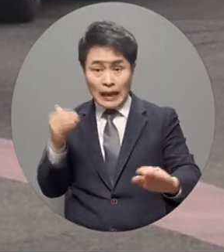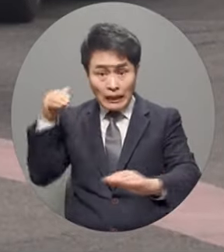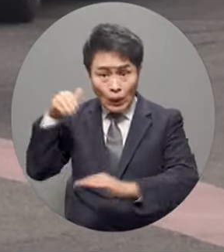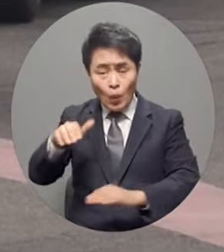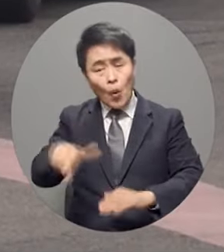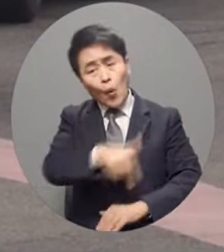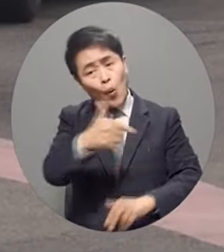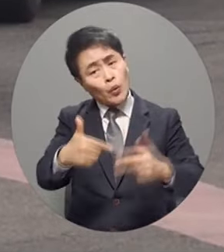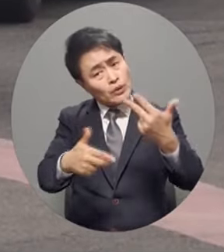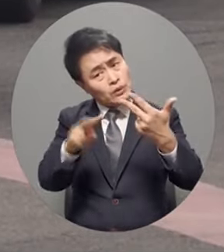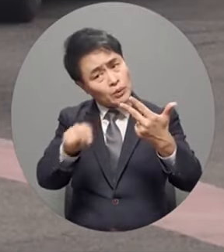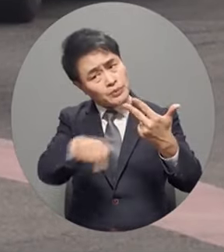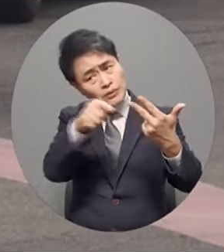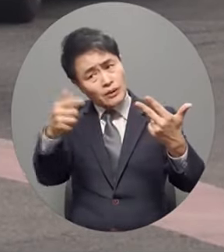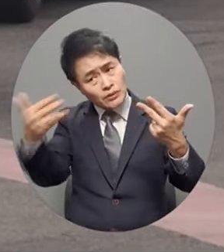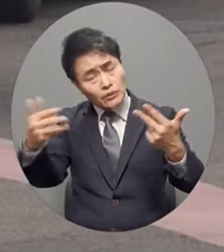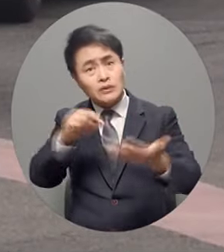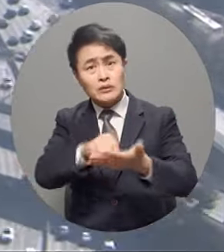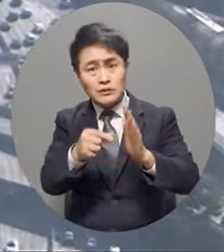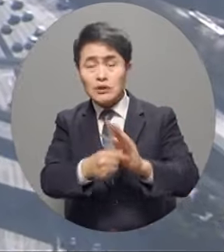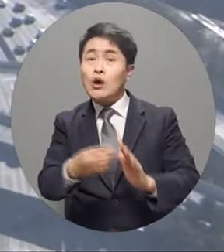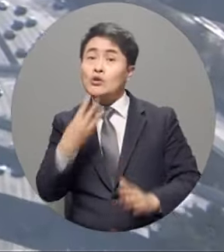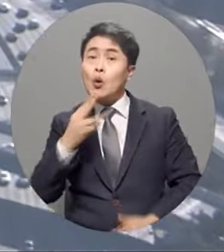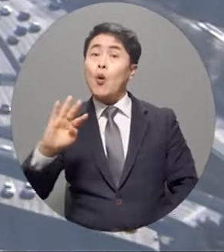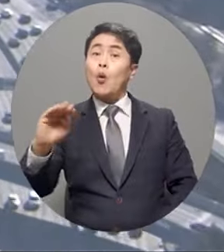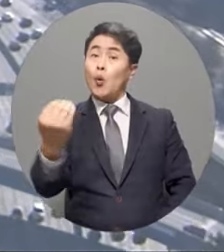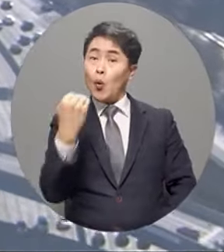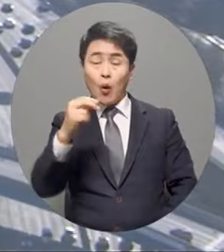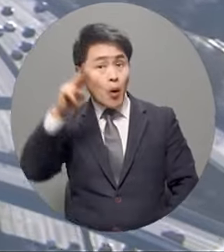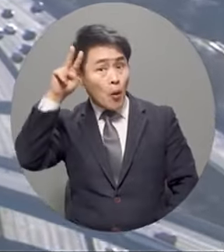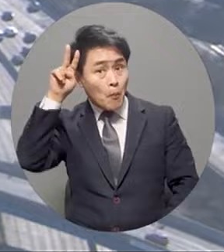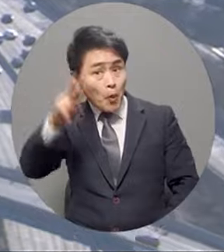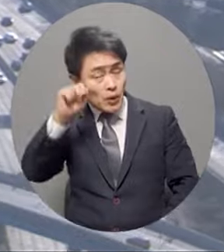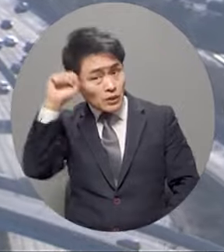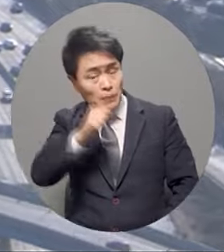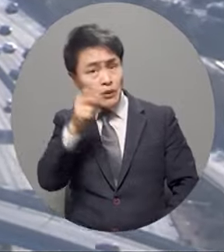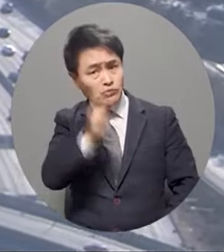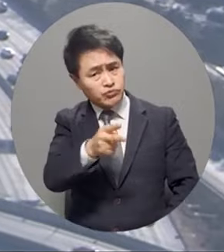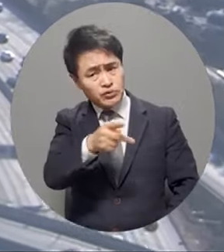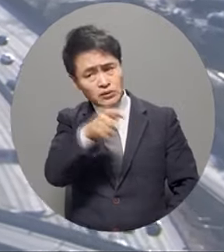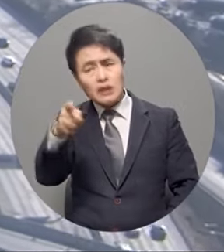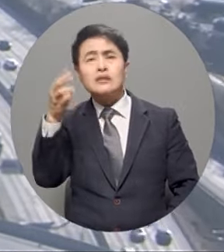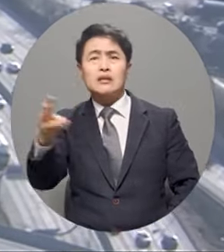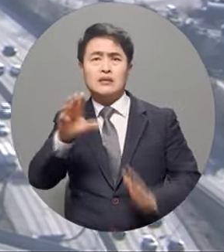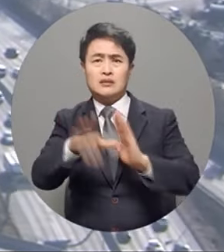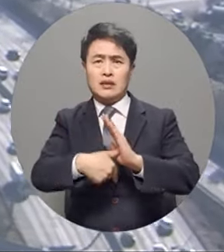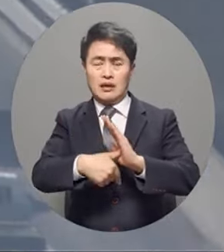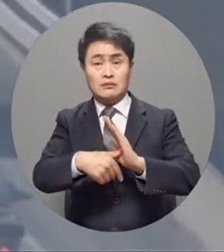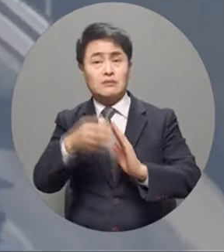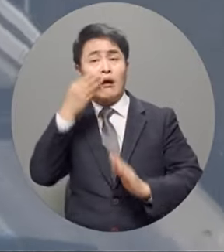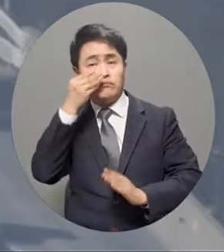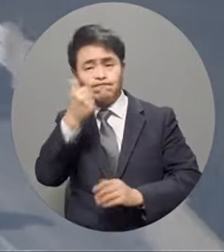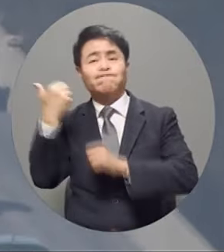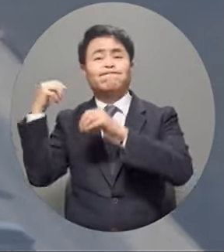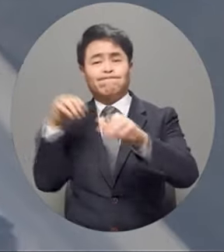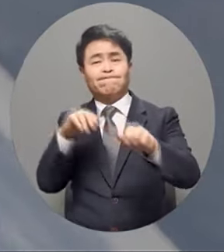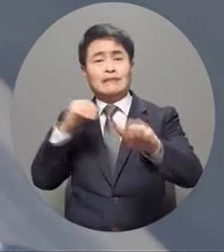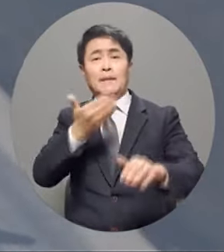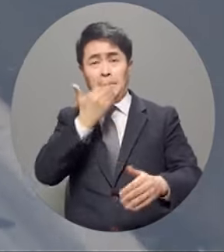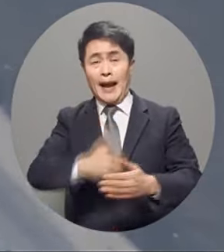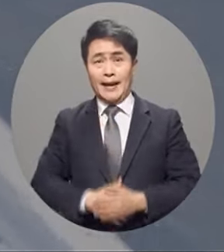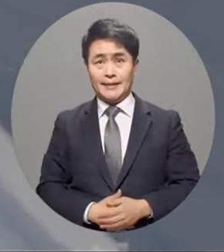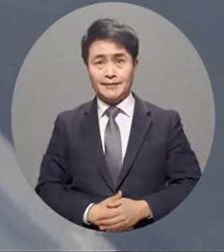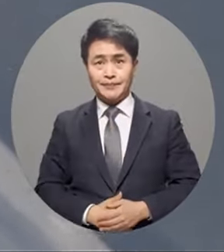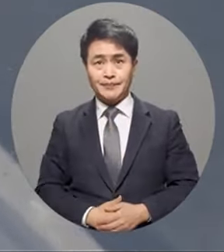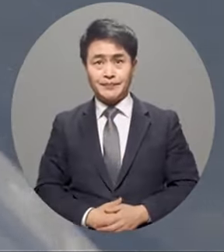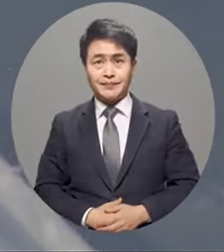오후 7시에서 8시쯤, 서울 방향은 모레 새벽 2시에서 3시 사이에 정체가 풀릴 것으로 내다봤습니다. MBC